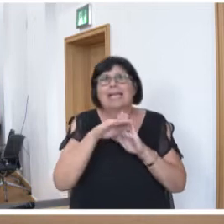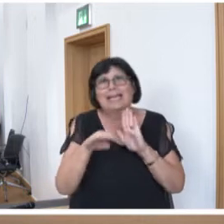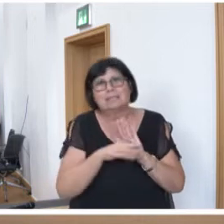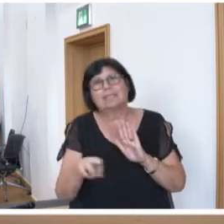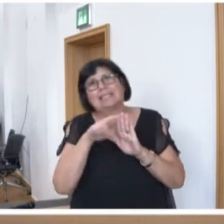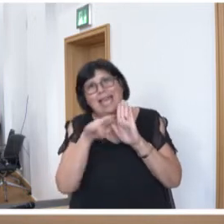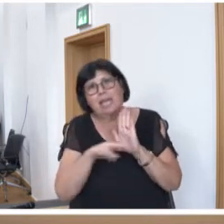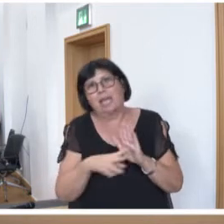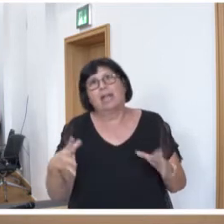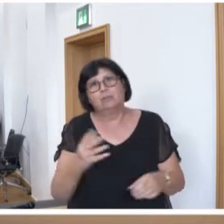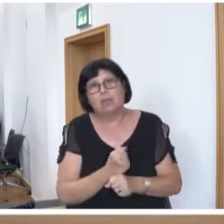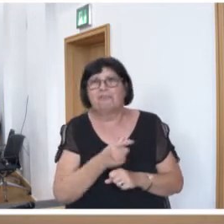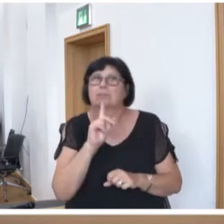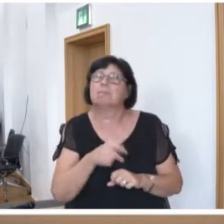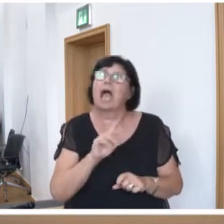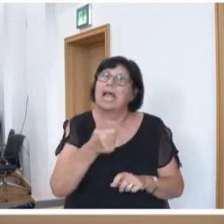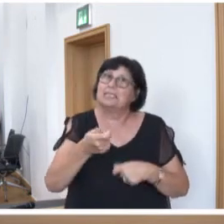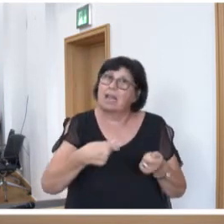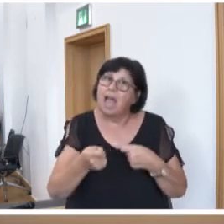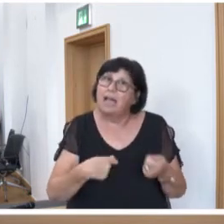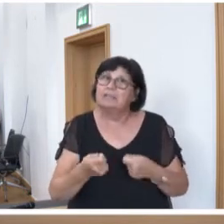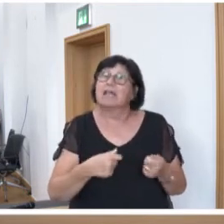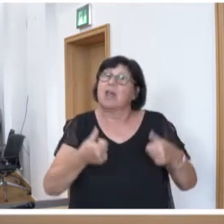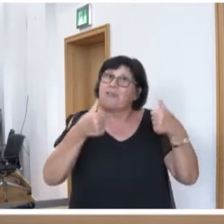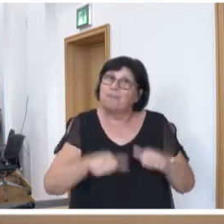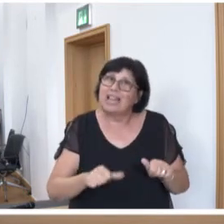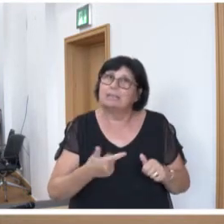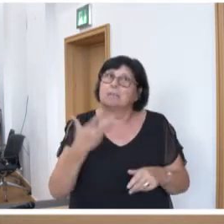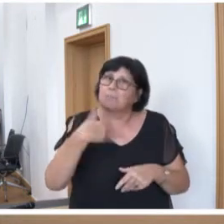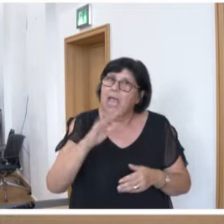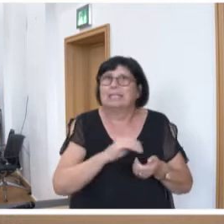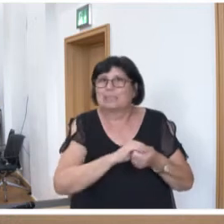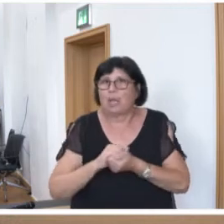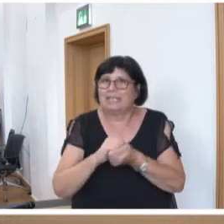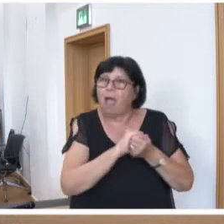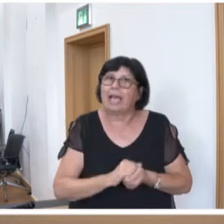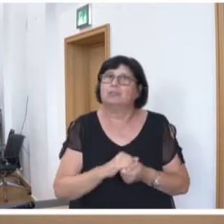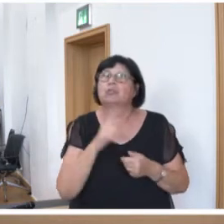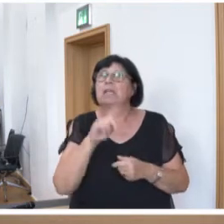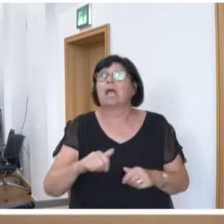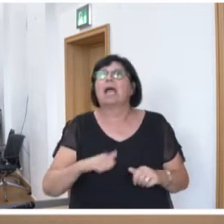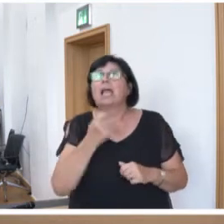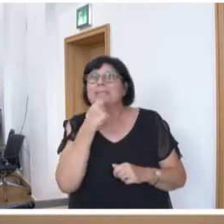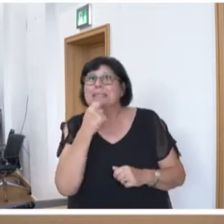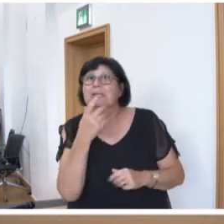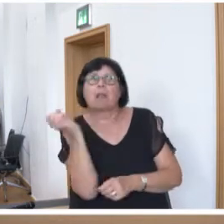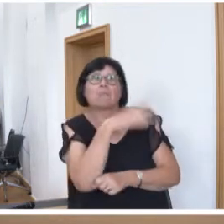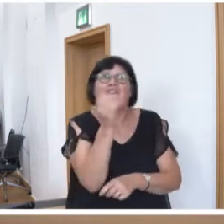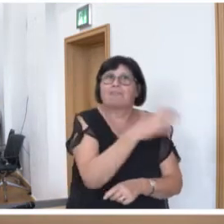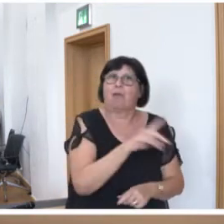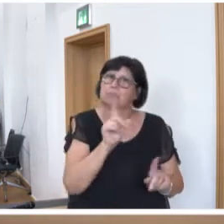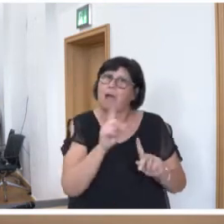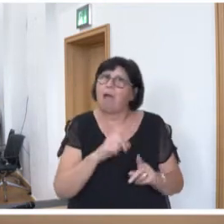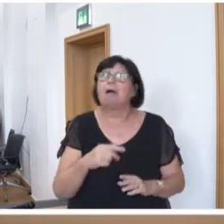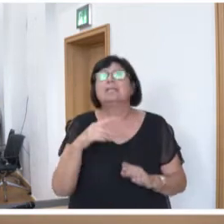welche den Einzelhandel verpflichtet, nachhaltiger und solidarischer zu sein und Lebensmittel anstatt in die Tonne doch an die Tafel zu geben. Diese Regelung